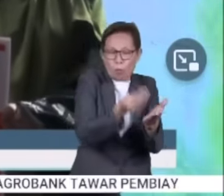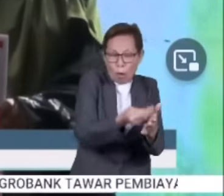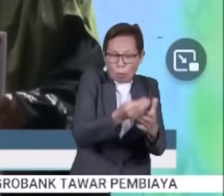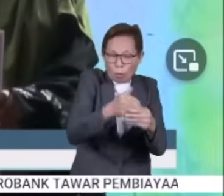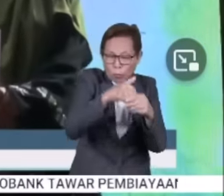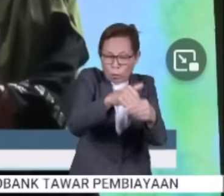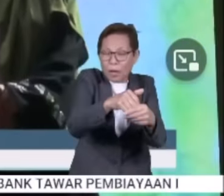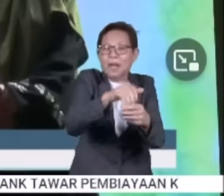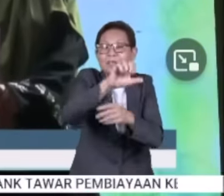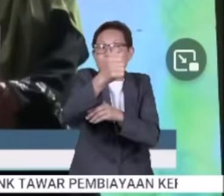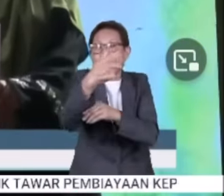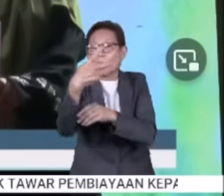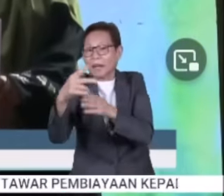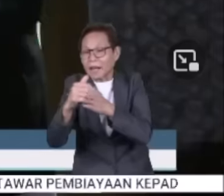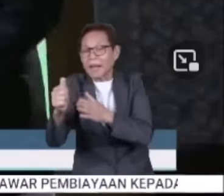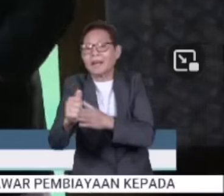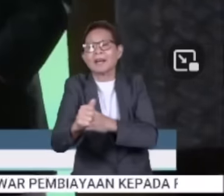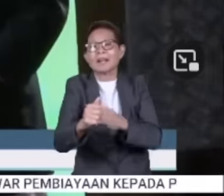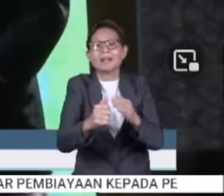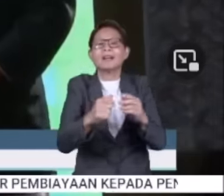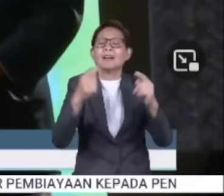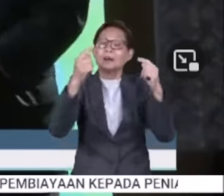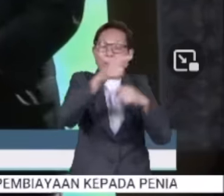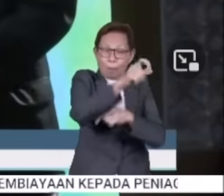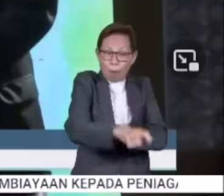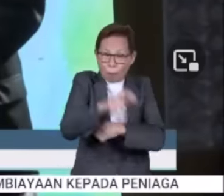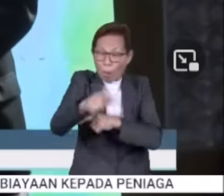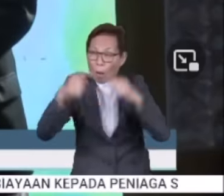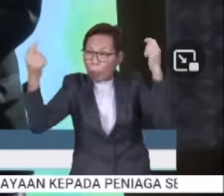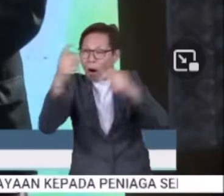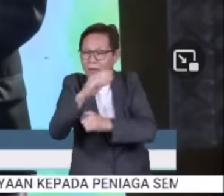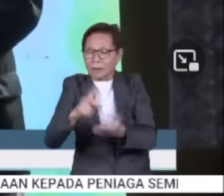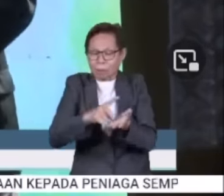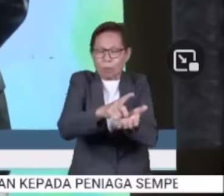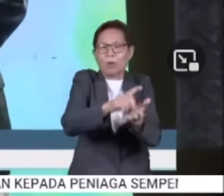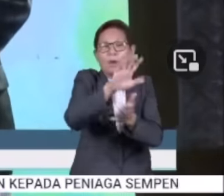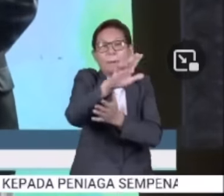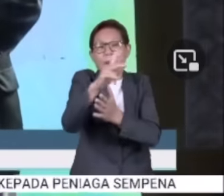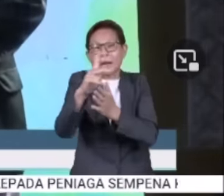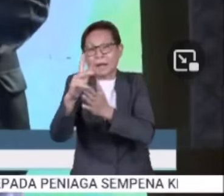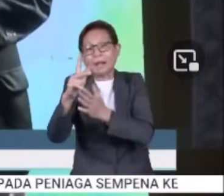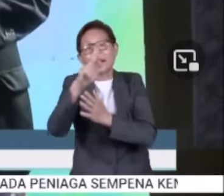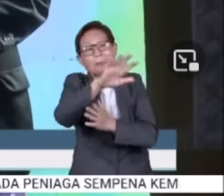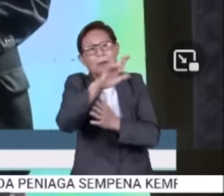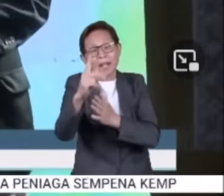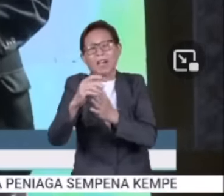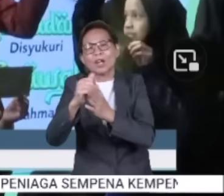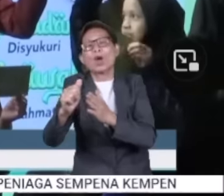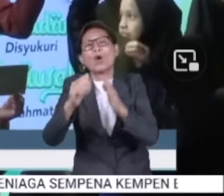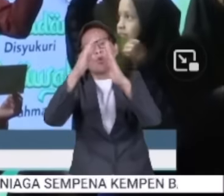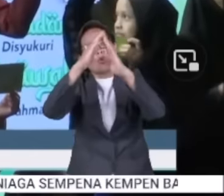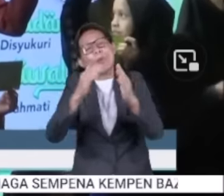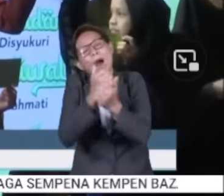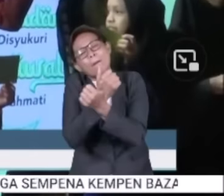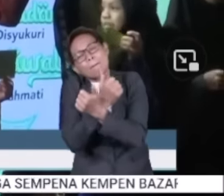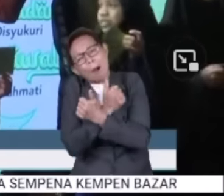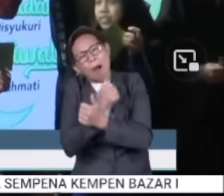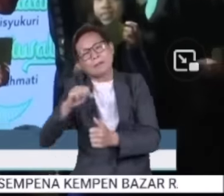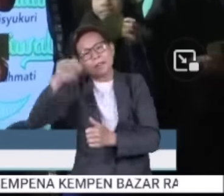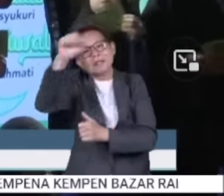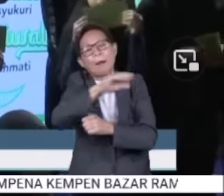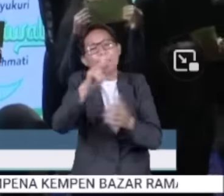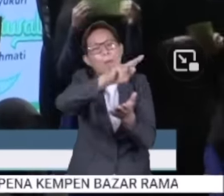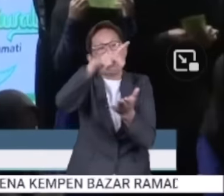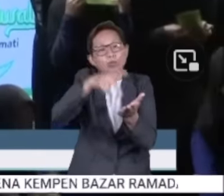berjumlah RM10,000 kepada yang diraikan dan sumbangan RM5,000 kepada rumah anak kesayangan Sabah dan pusat